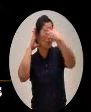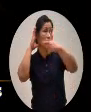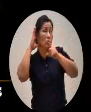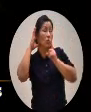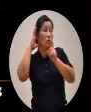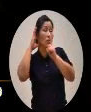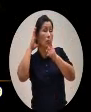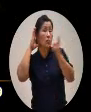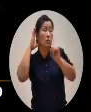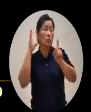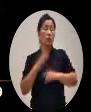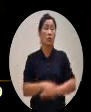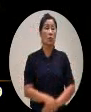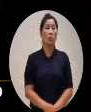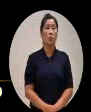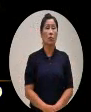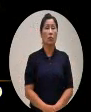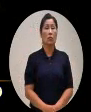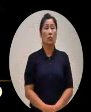聲音喔